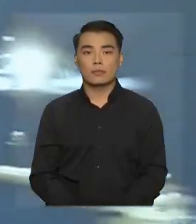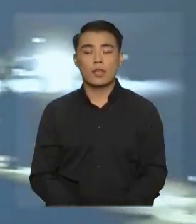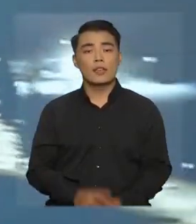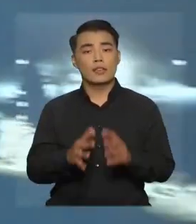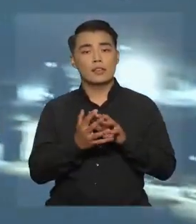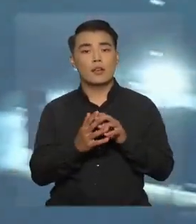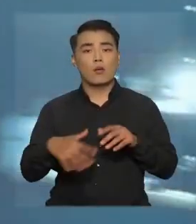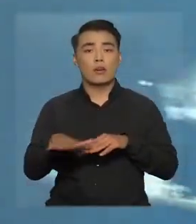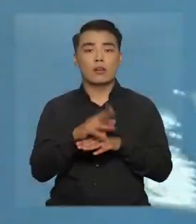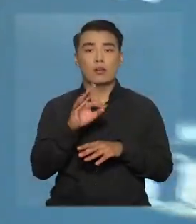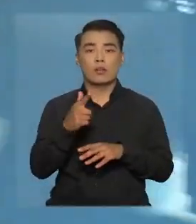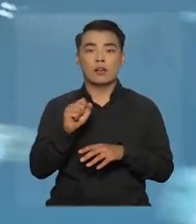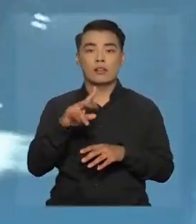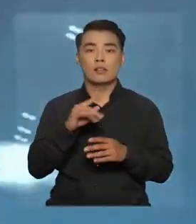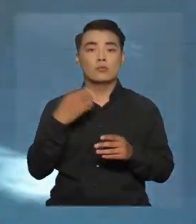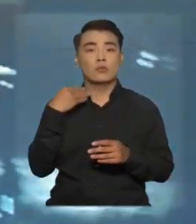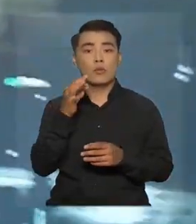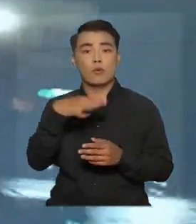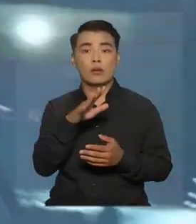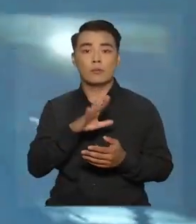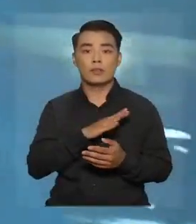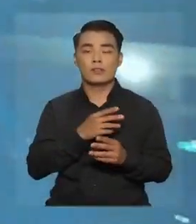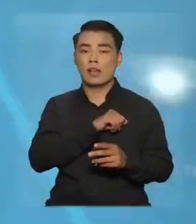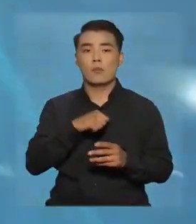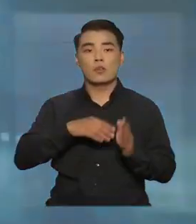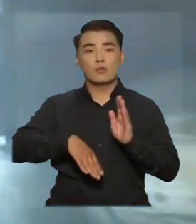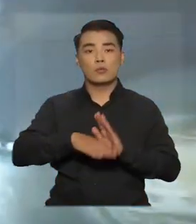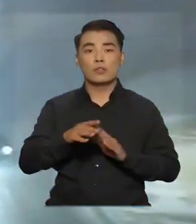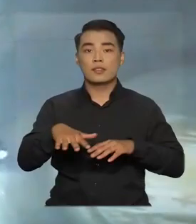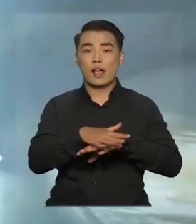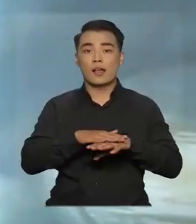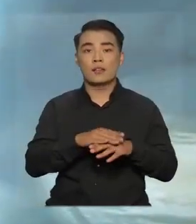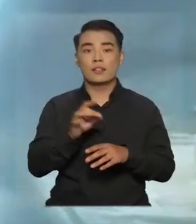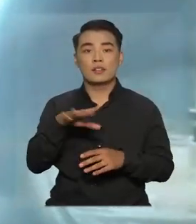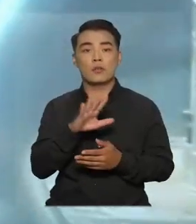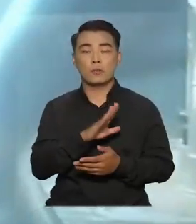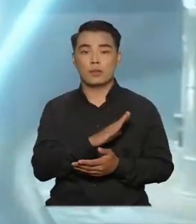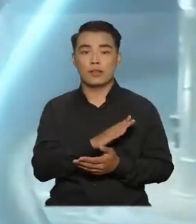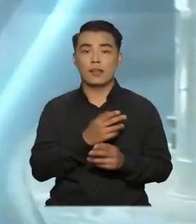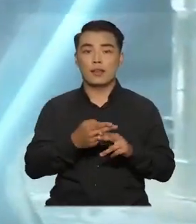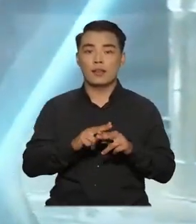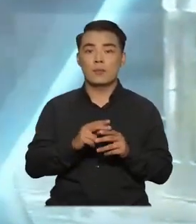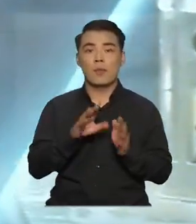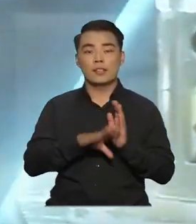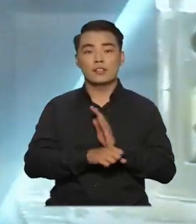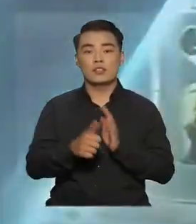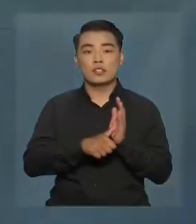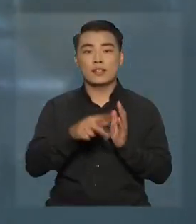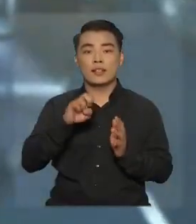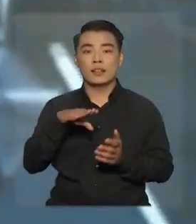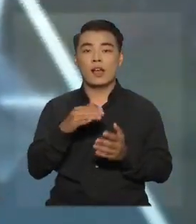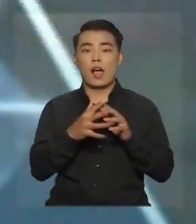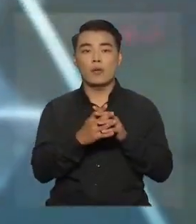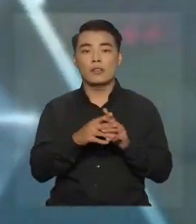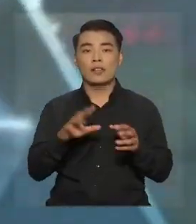сельский округ пугало в туркестанской области признан лучшим населенным пунктом в регионе на протяжении последних шести лет